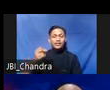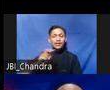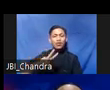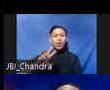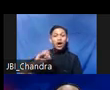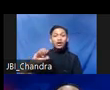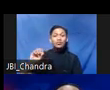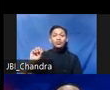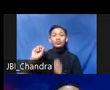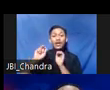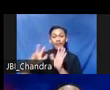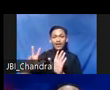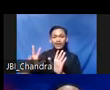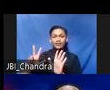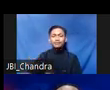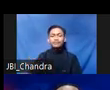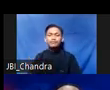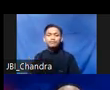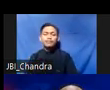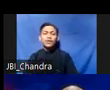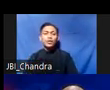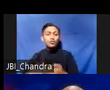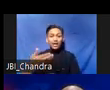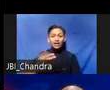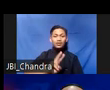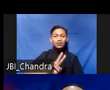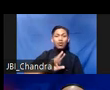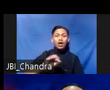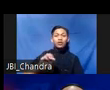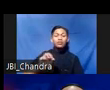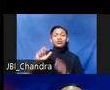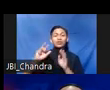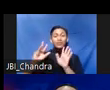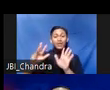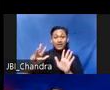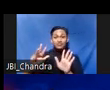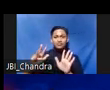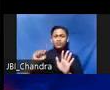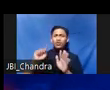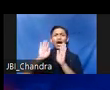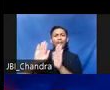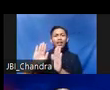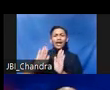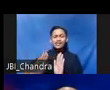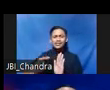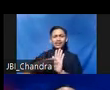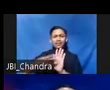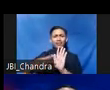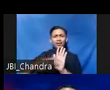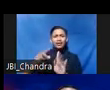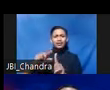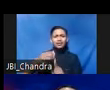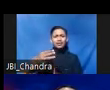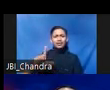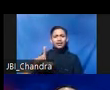2008 ya Sedangkan untuk 2009 itu mendeley mendapatkan beberapa